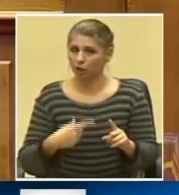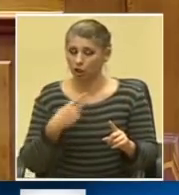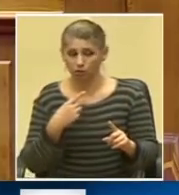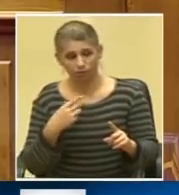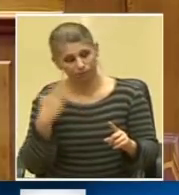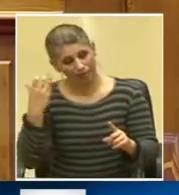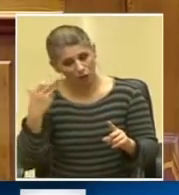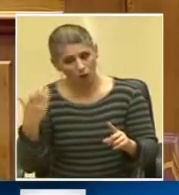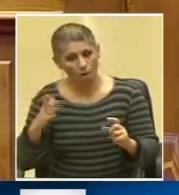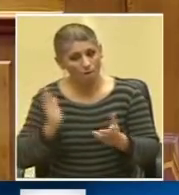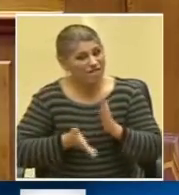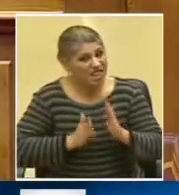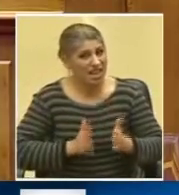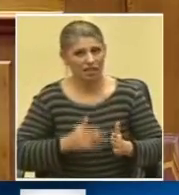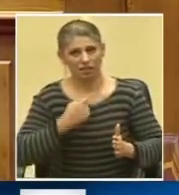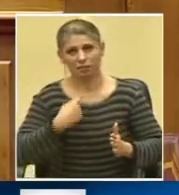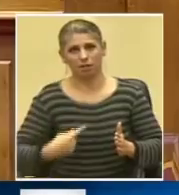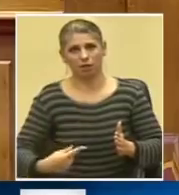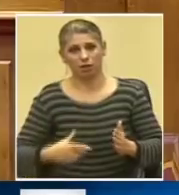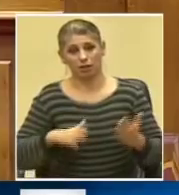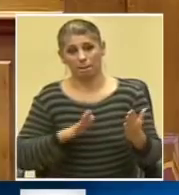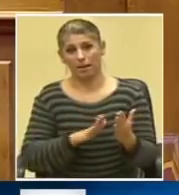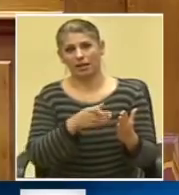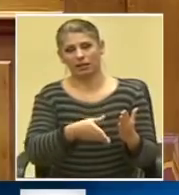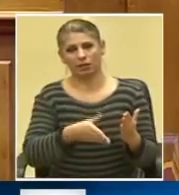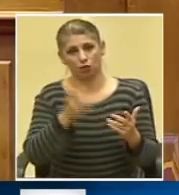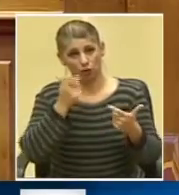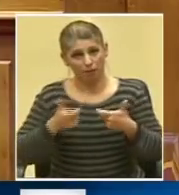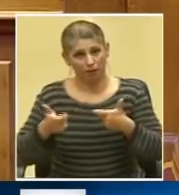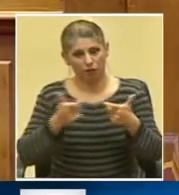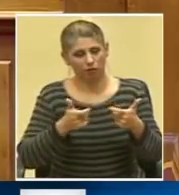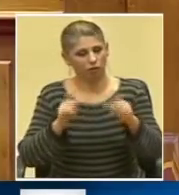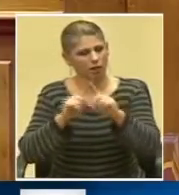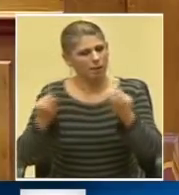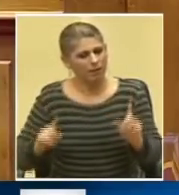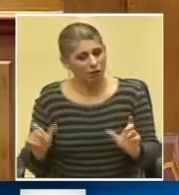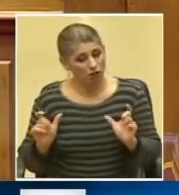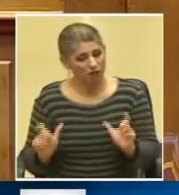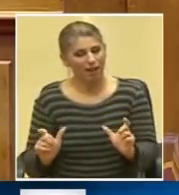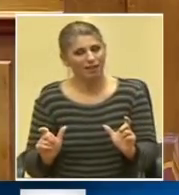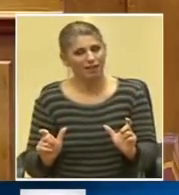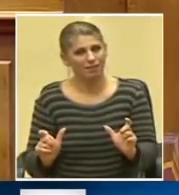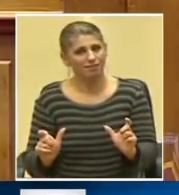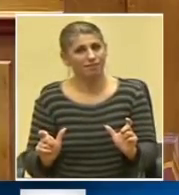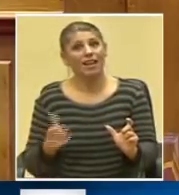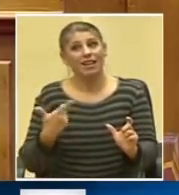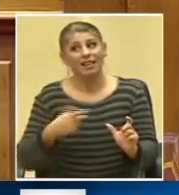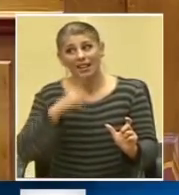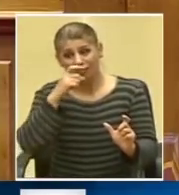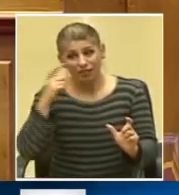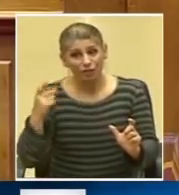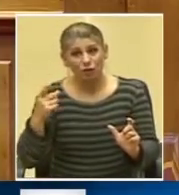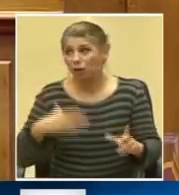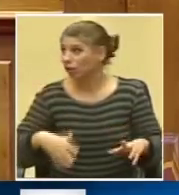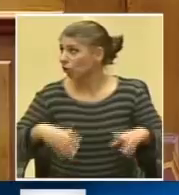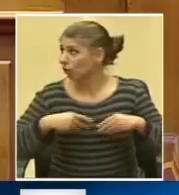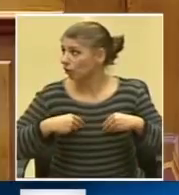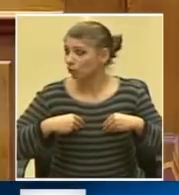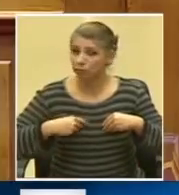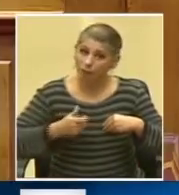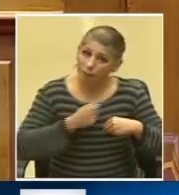απέναντί τους, και σε ένα πλαίσιο ασφάλειας. Είναι δύσκολο να πείσεις